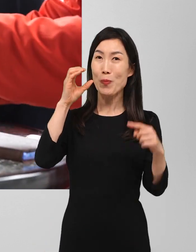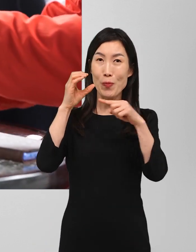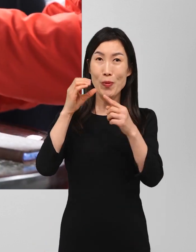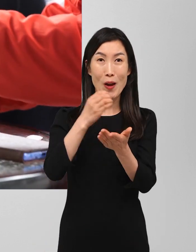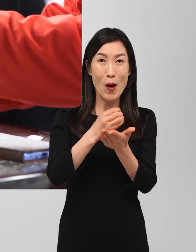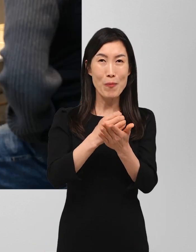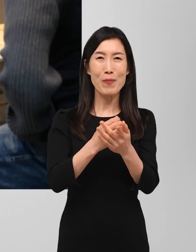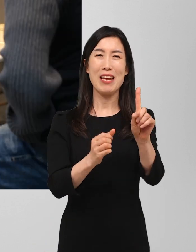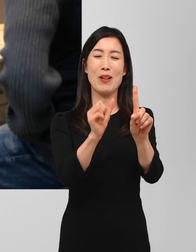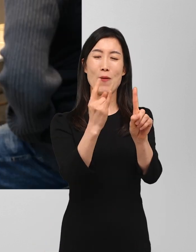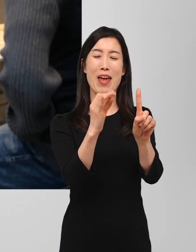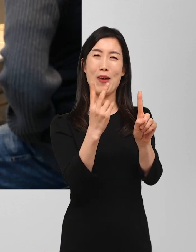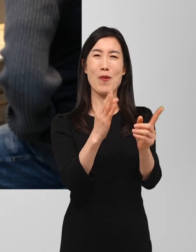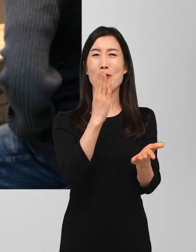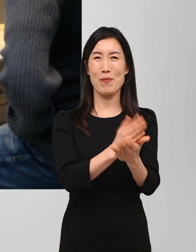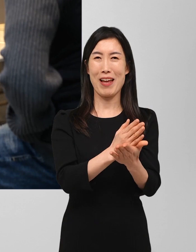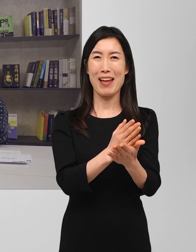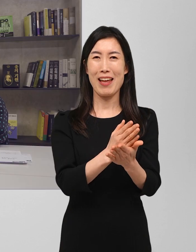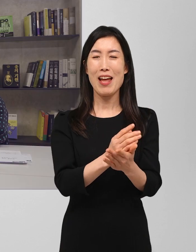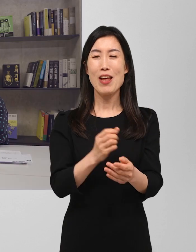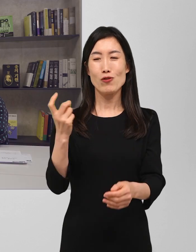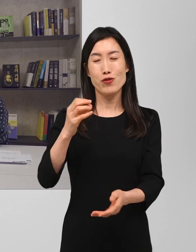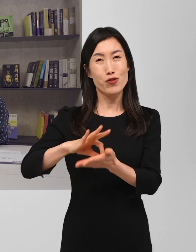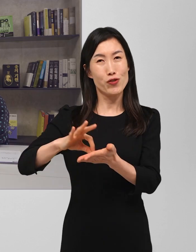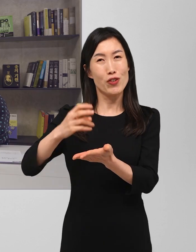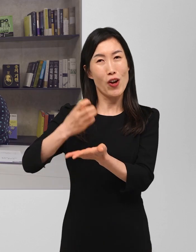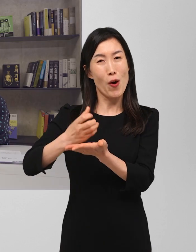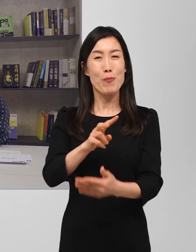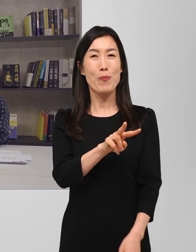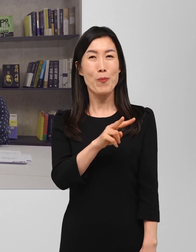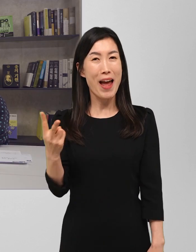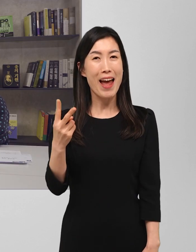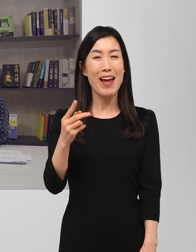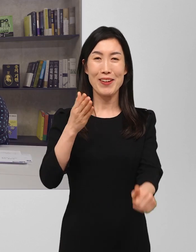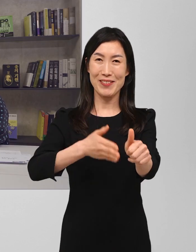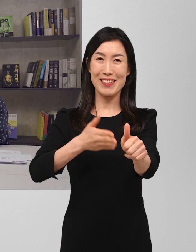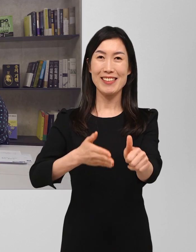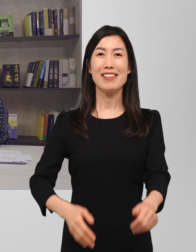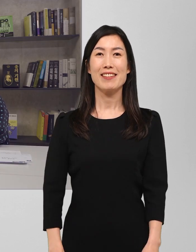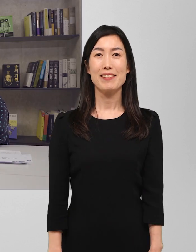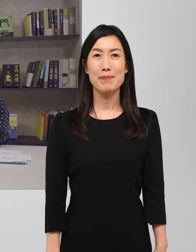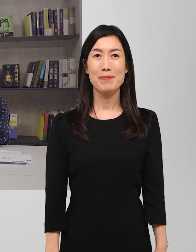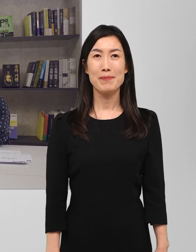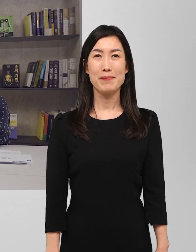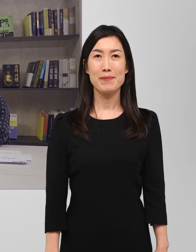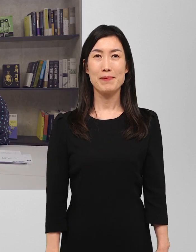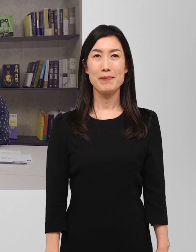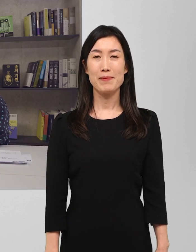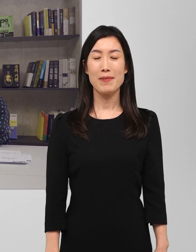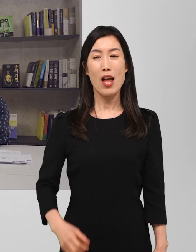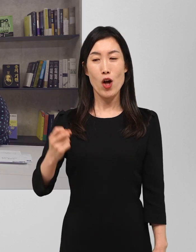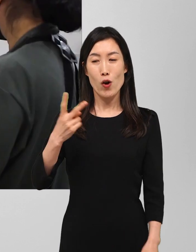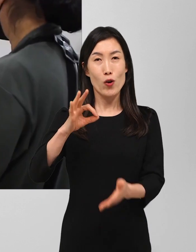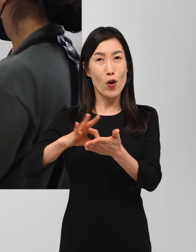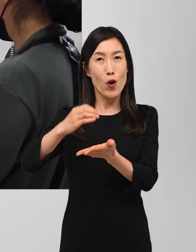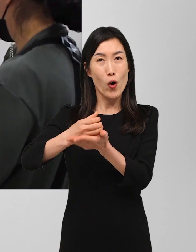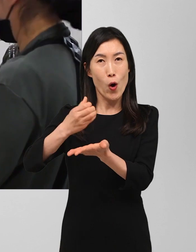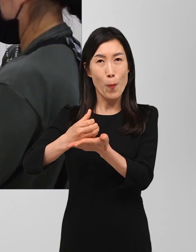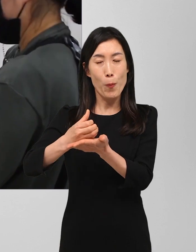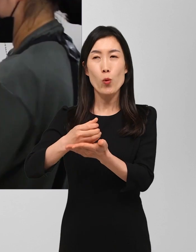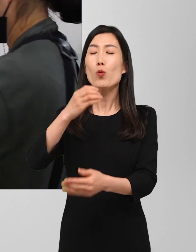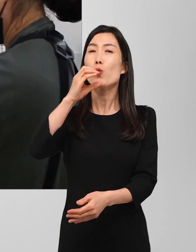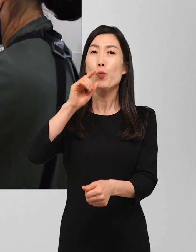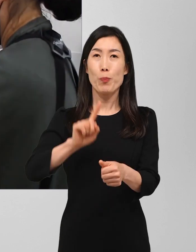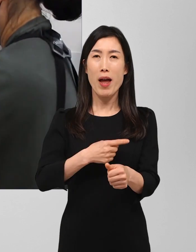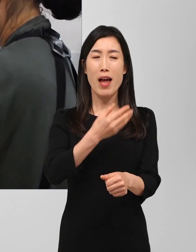이런 일회용 컵을 이용한 티타임, 이런 일회용 컵 대신에 다이앤 컵을 사용하는 것을 한번 제안드립니다. 다이앤